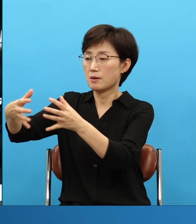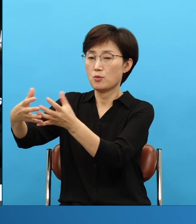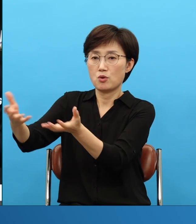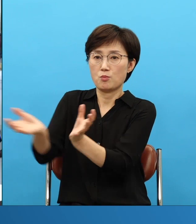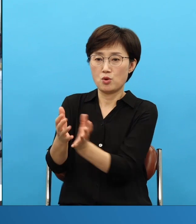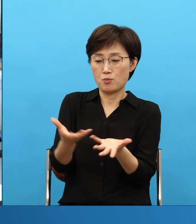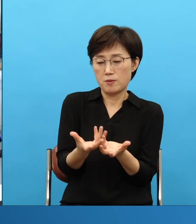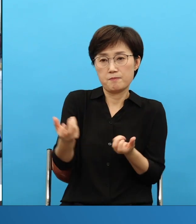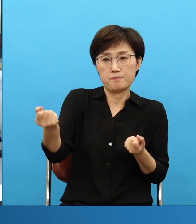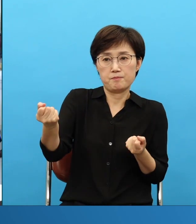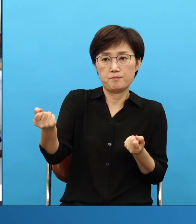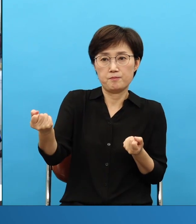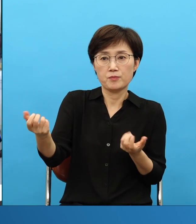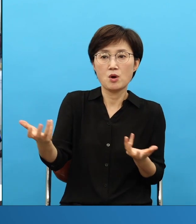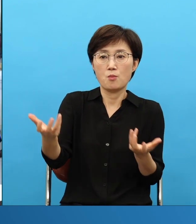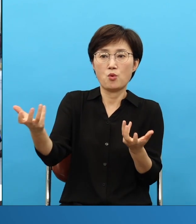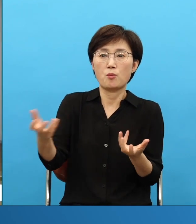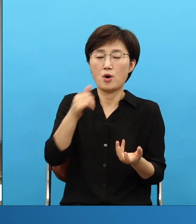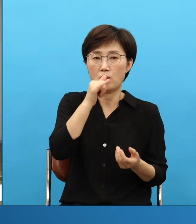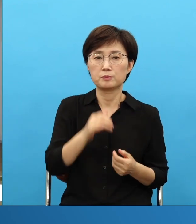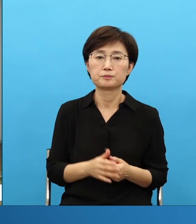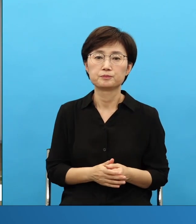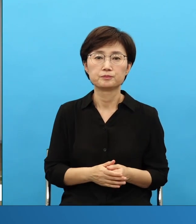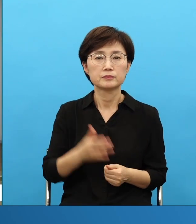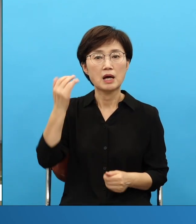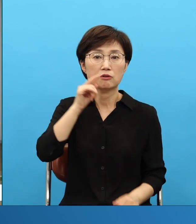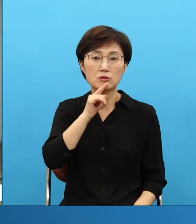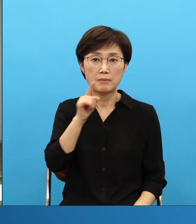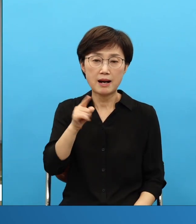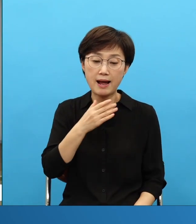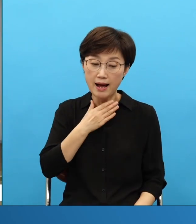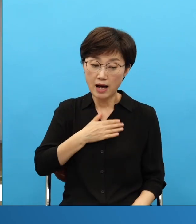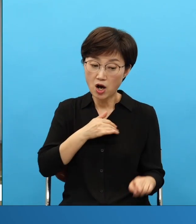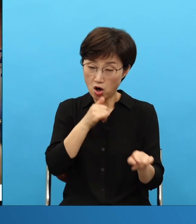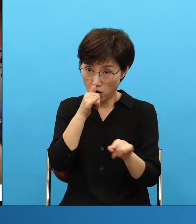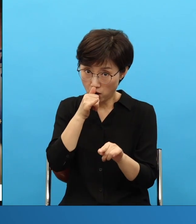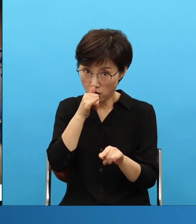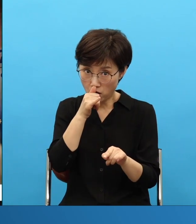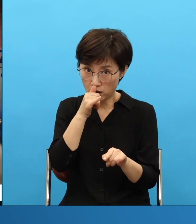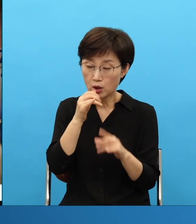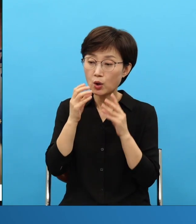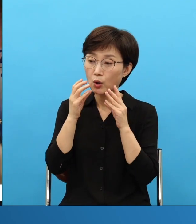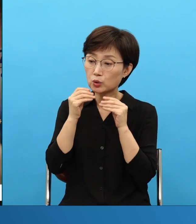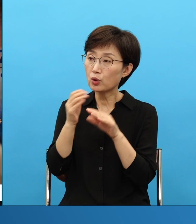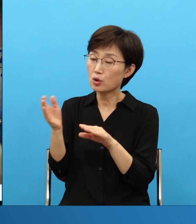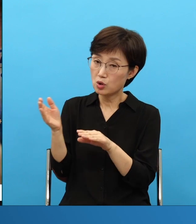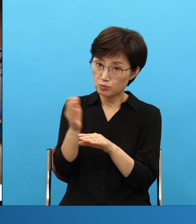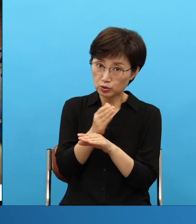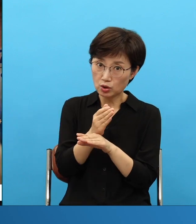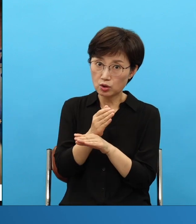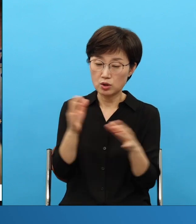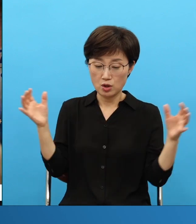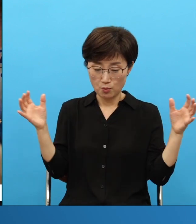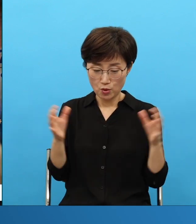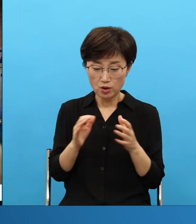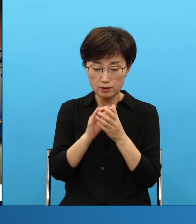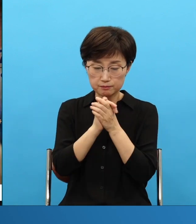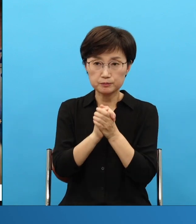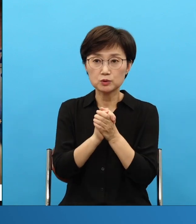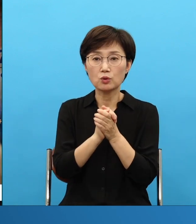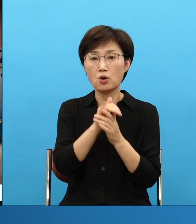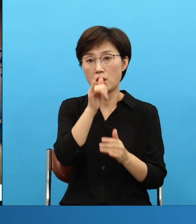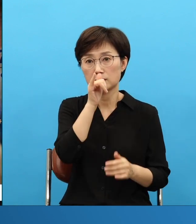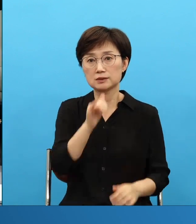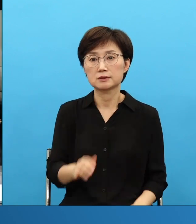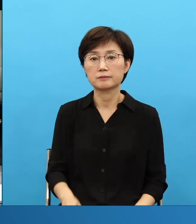모여서 활동을 하고 있어. 한국말을 알아듣는 랩런트들은 핵심 예배부터 교회에 모여서 함께 말씀에